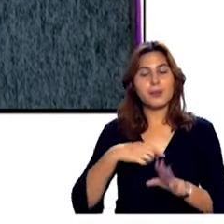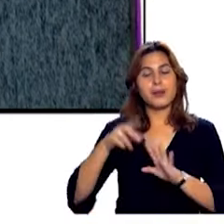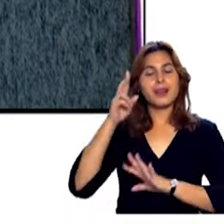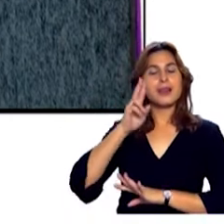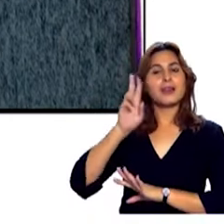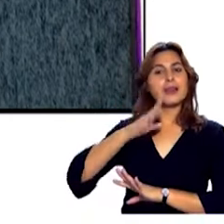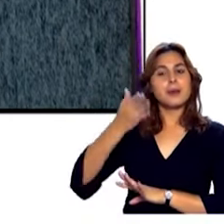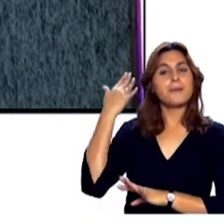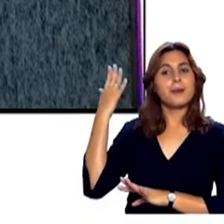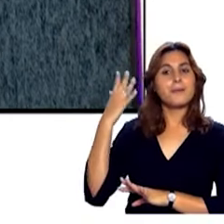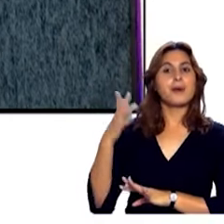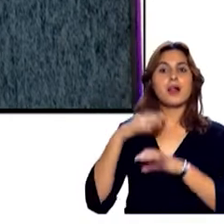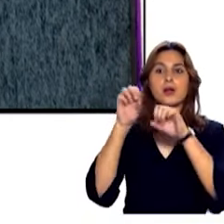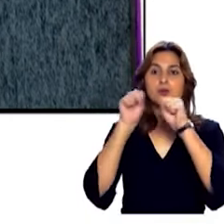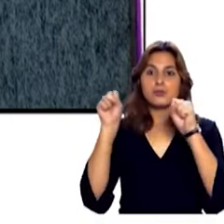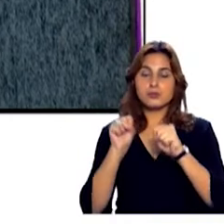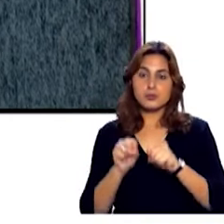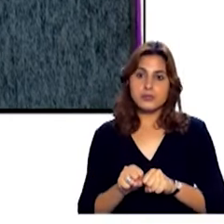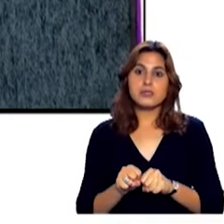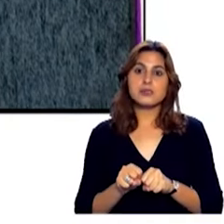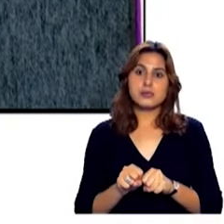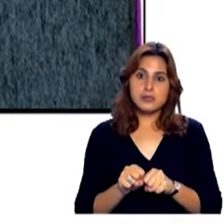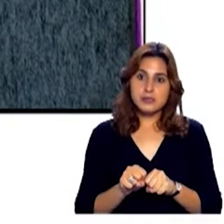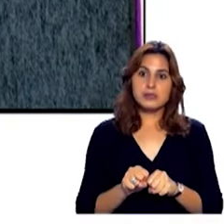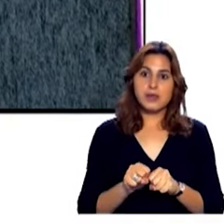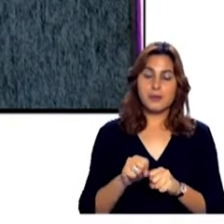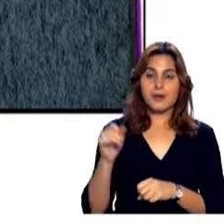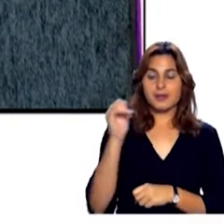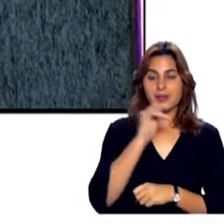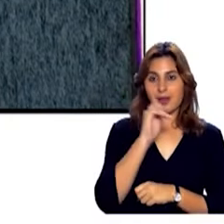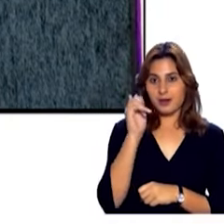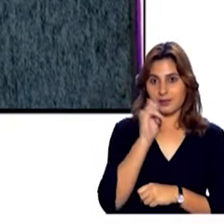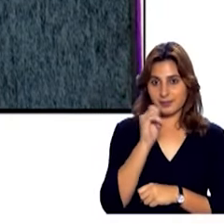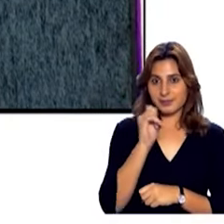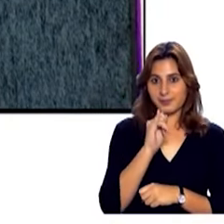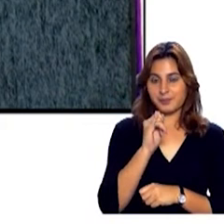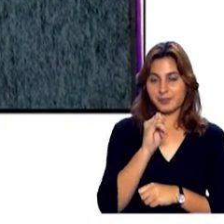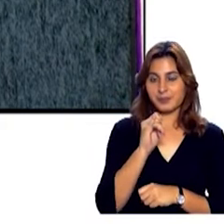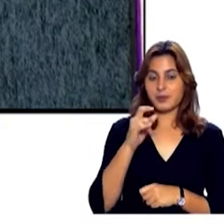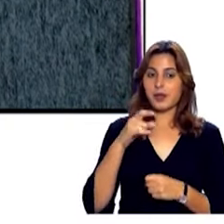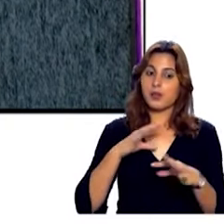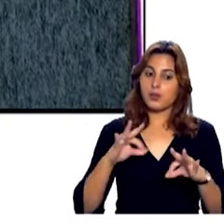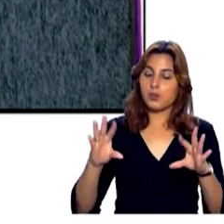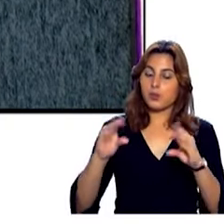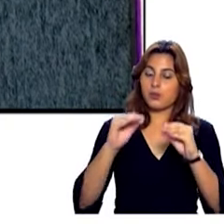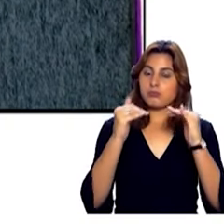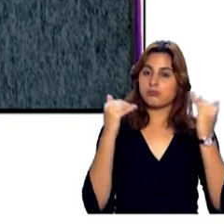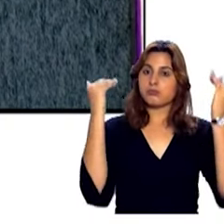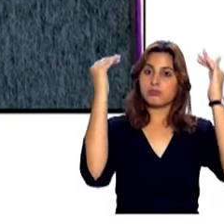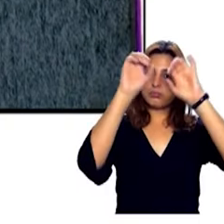questo Vale un po' Tutti per I ricorsi alle Supreme Corti da Quel che ho sentito almeno stamane